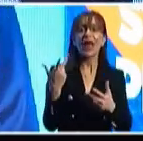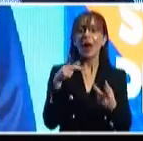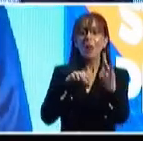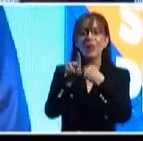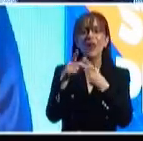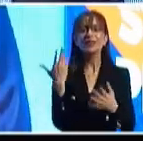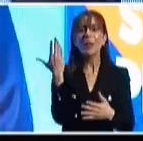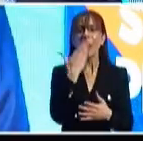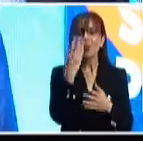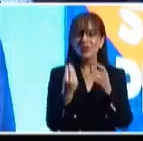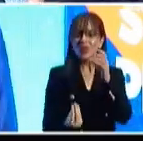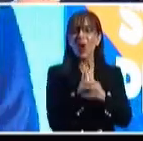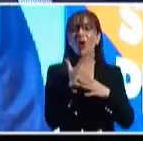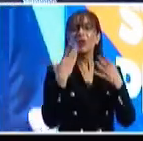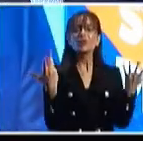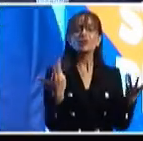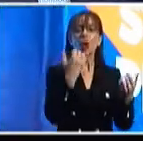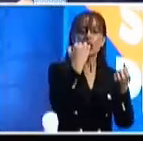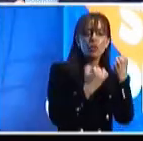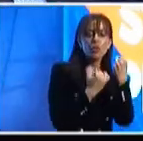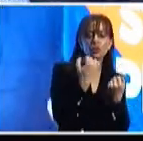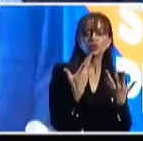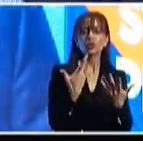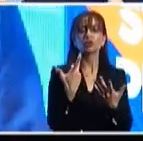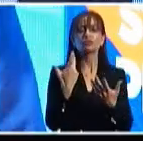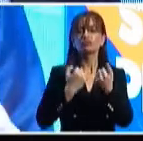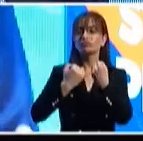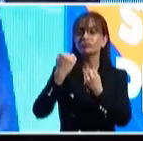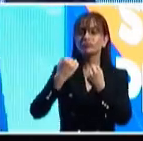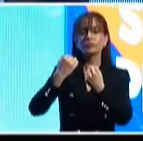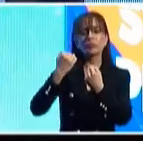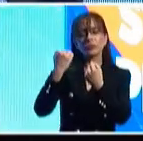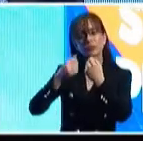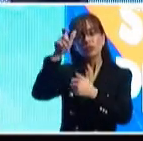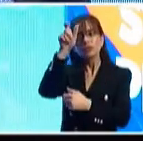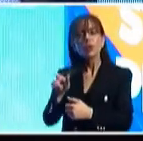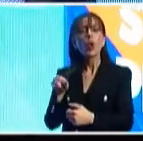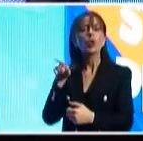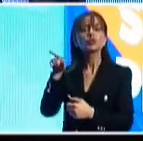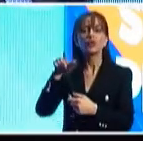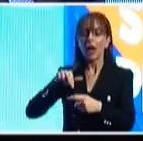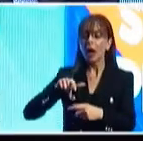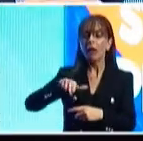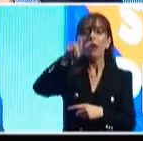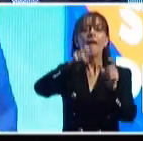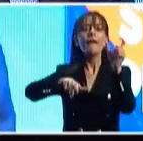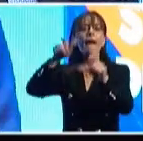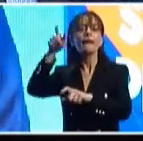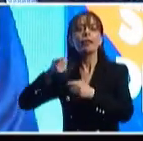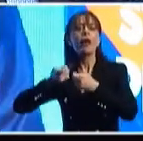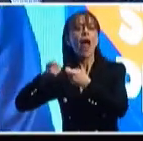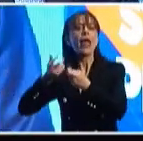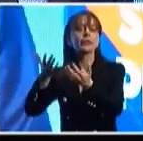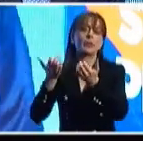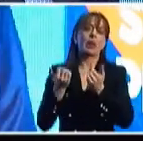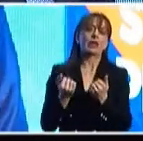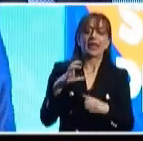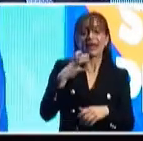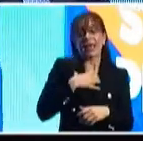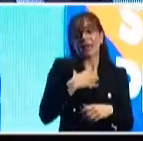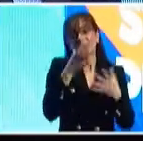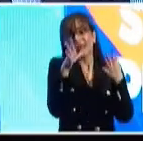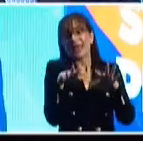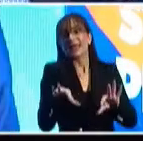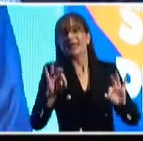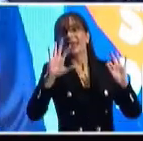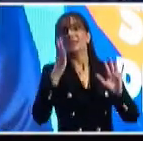Ve burada sürücü, yolcu ve yayaların eğitim alabileceği ve tamamen kendi tasarımımız olan akademimizi